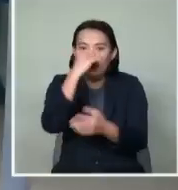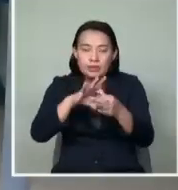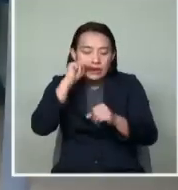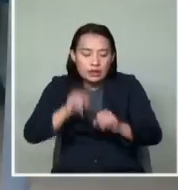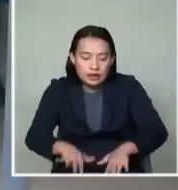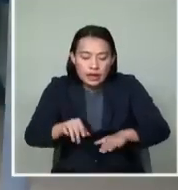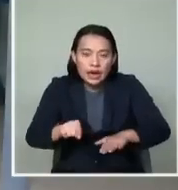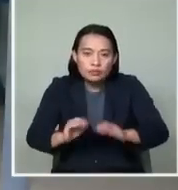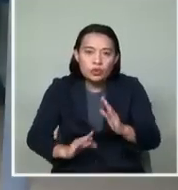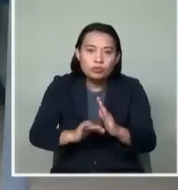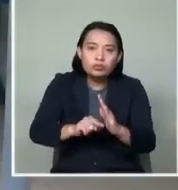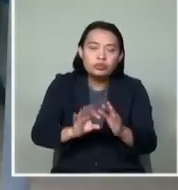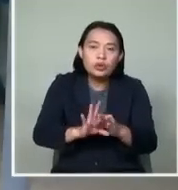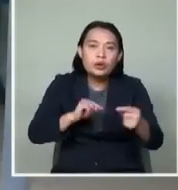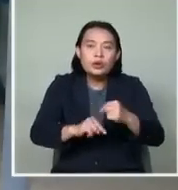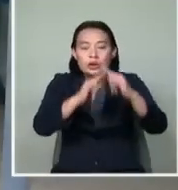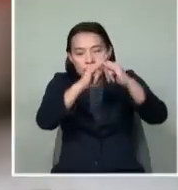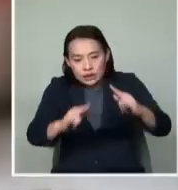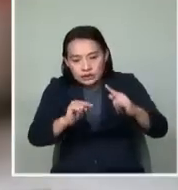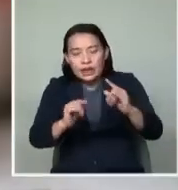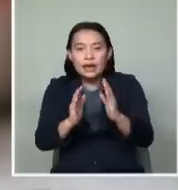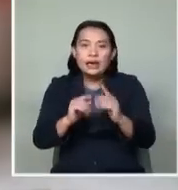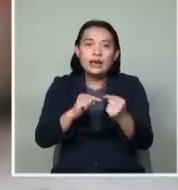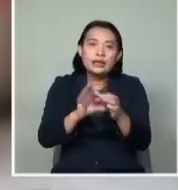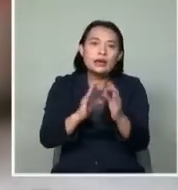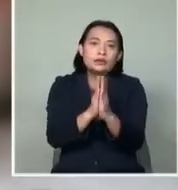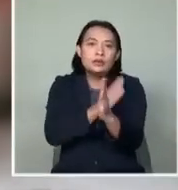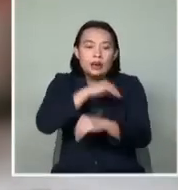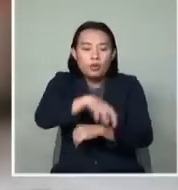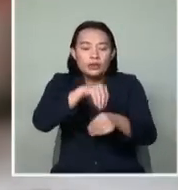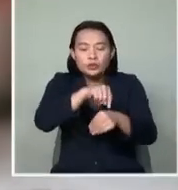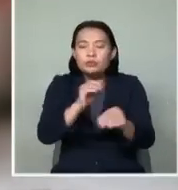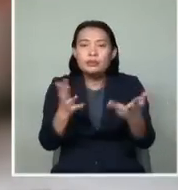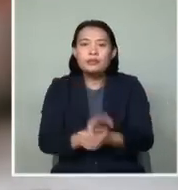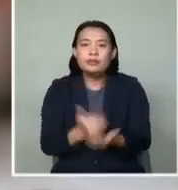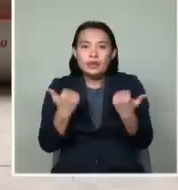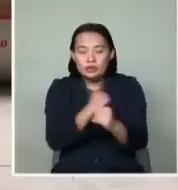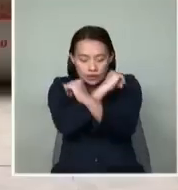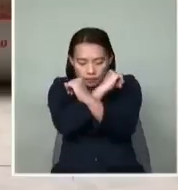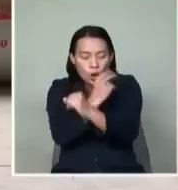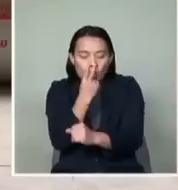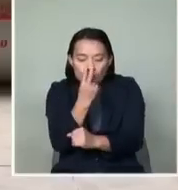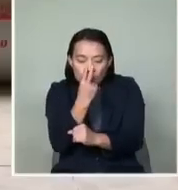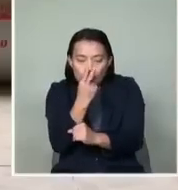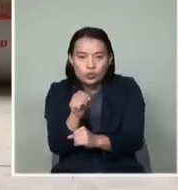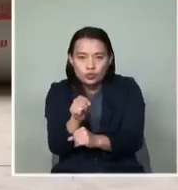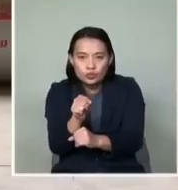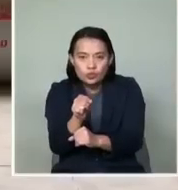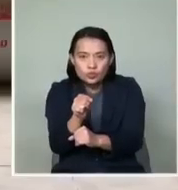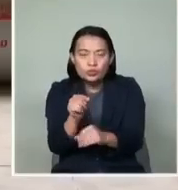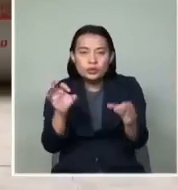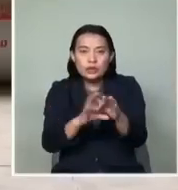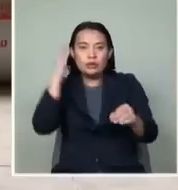จนเข้าไปถึงภายในกุฏิศาลาและพระอุโบสถแต่ทั้งนี้ทางวัดโคกเกษมก็ไม่ประมาทนะคะเพราะว่ายังเตรียมรับมือกับพายุฝ